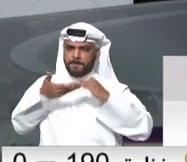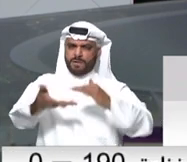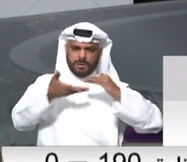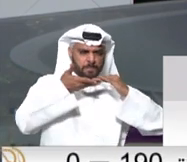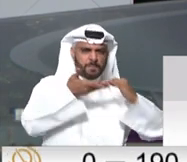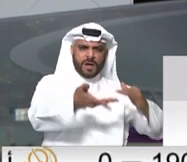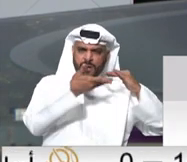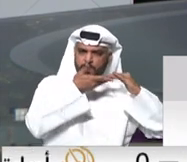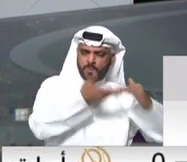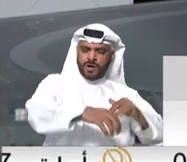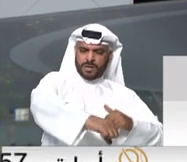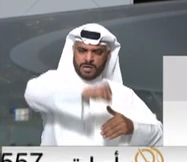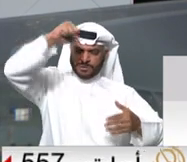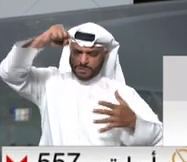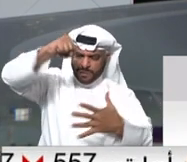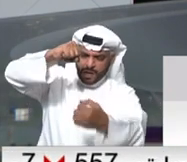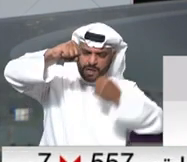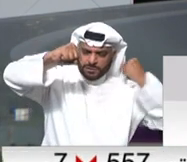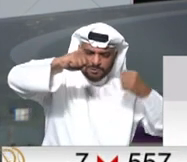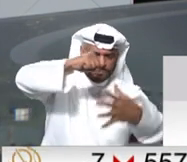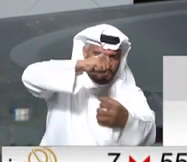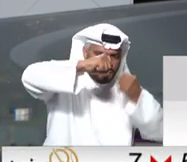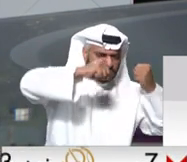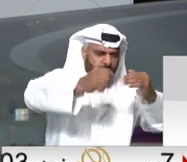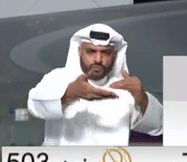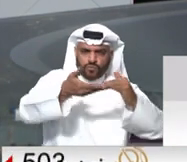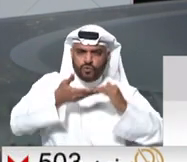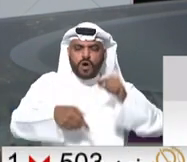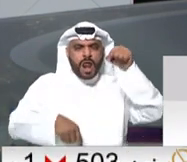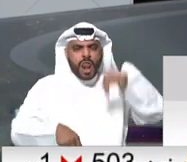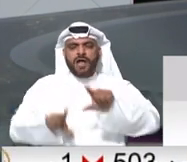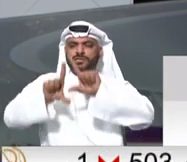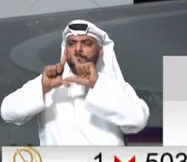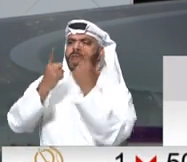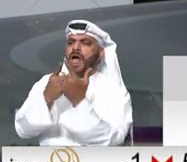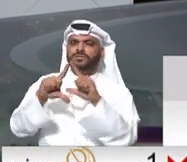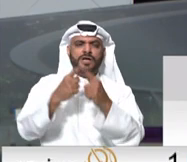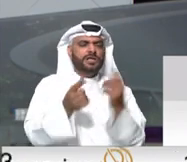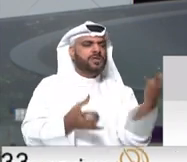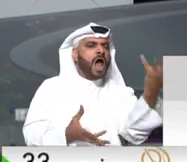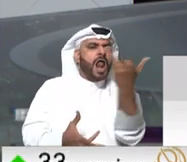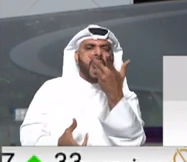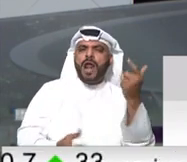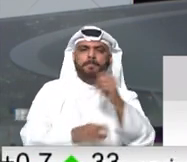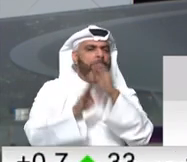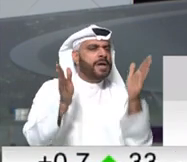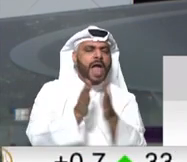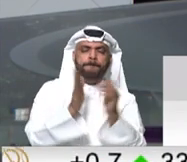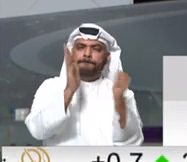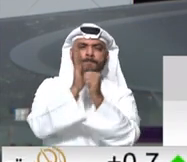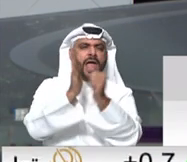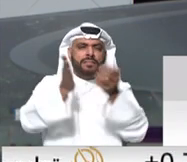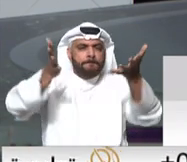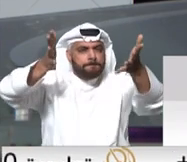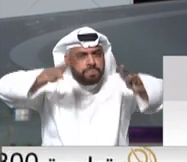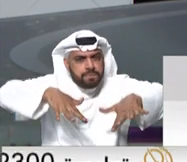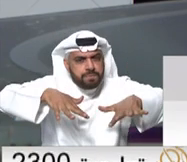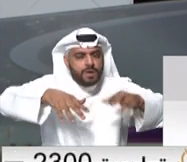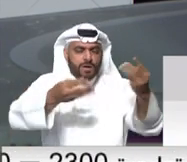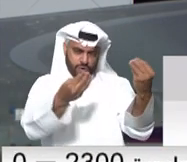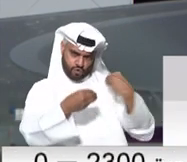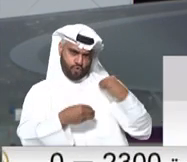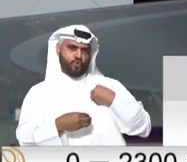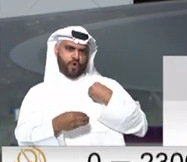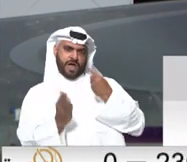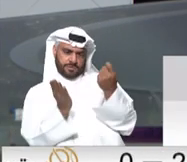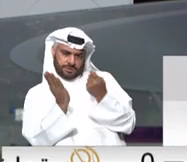تداعيات آثار الزلزال من خلال تشكيل لجان خاصة لإحصاء عدد المساكن المنهارة في إقليم الحوز،